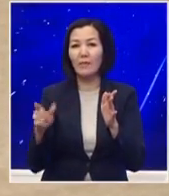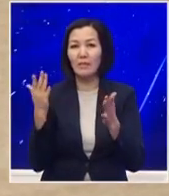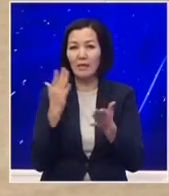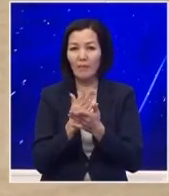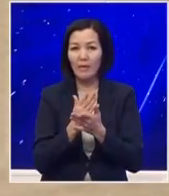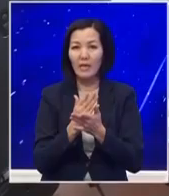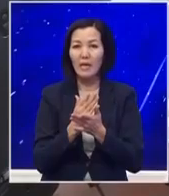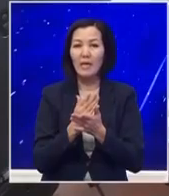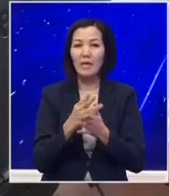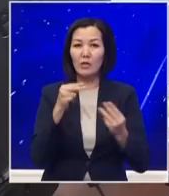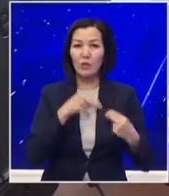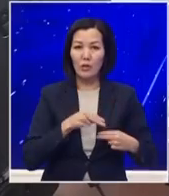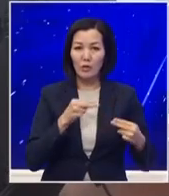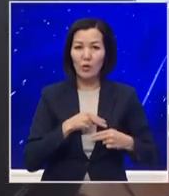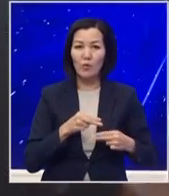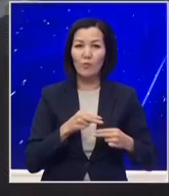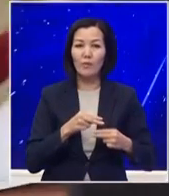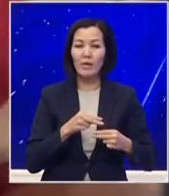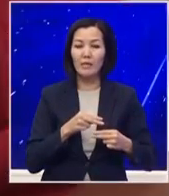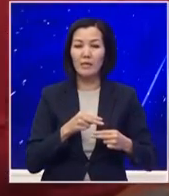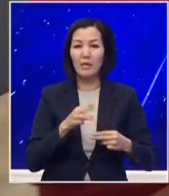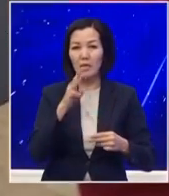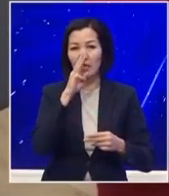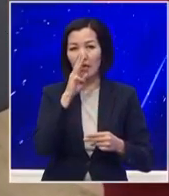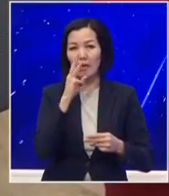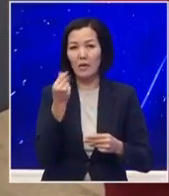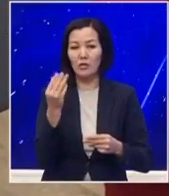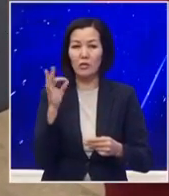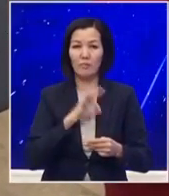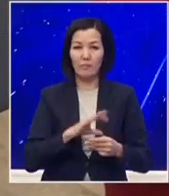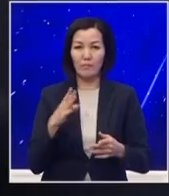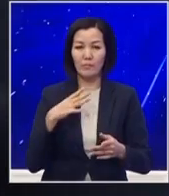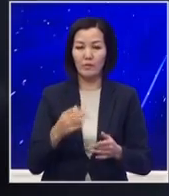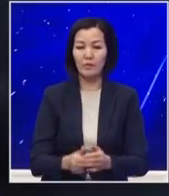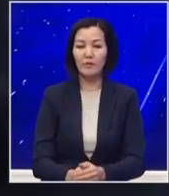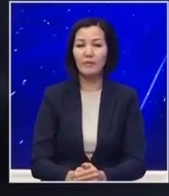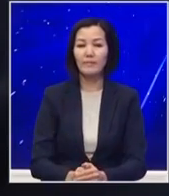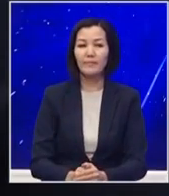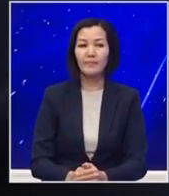бар. Олардың өңірде екі қолға бір күрек тауып еңбек етіп жүр.